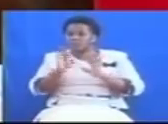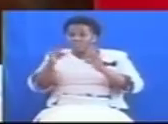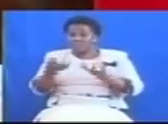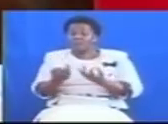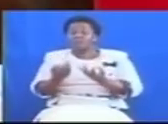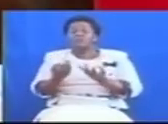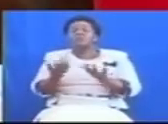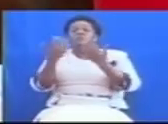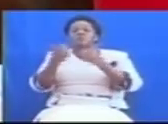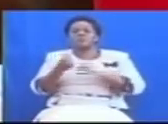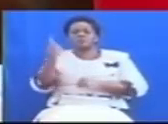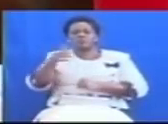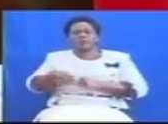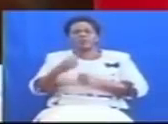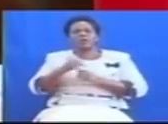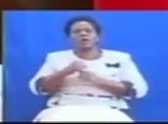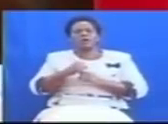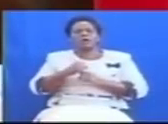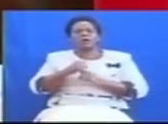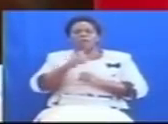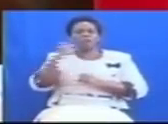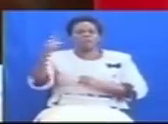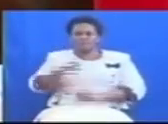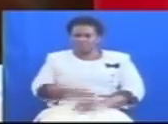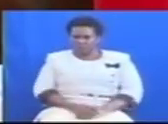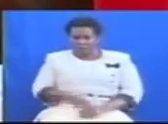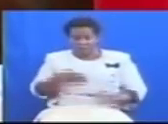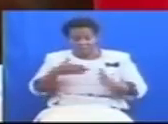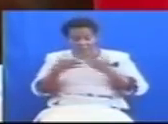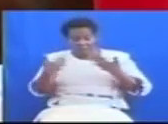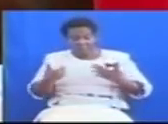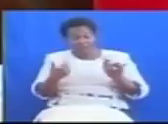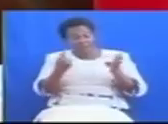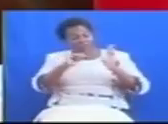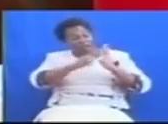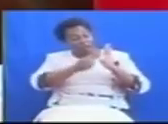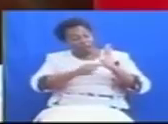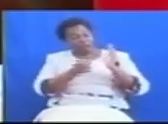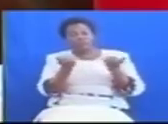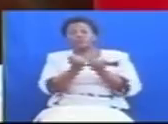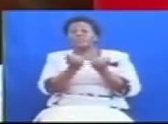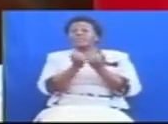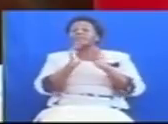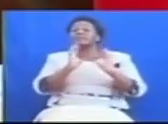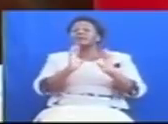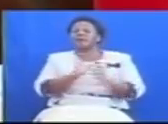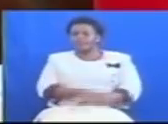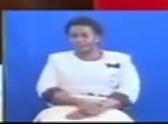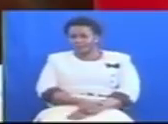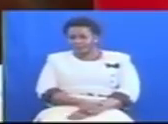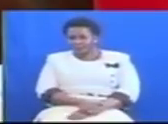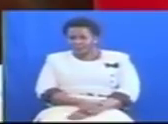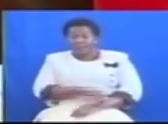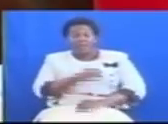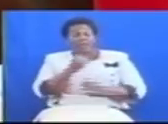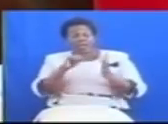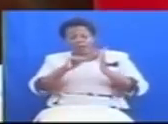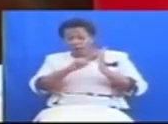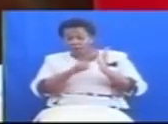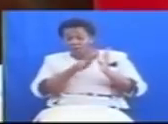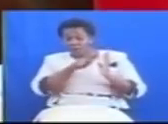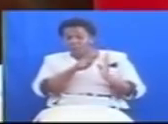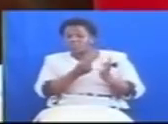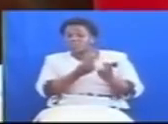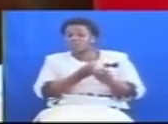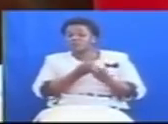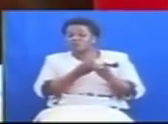kupiga marufuku. Hapa nilipo tayari ninazo kanuni nimeshazitengeneza ambazo zinangoja